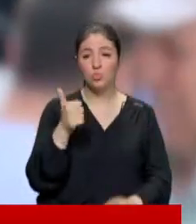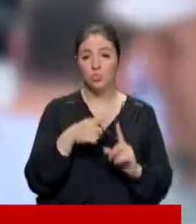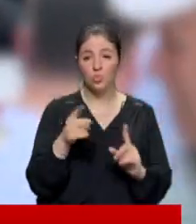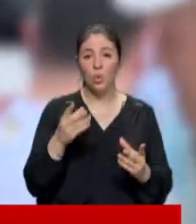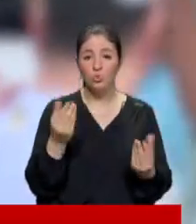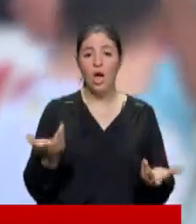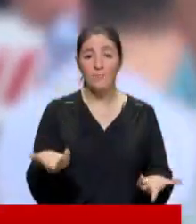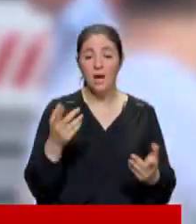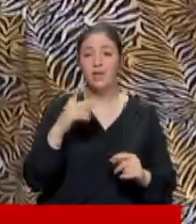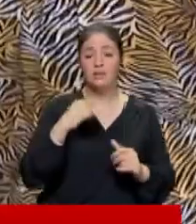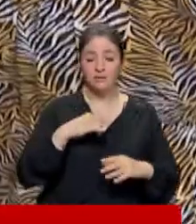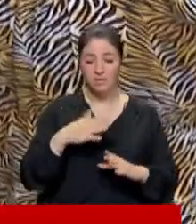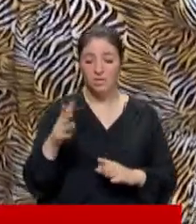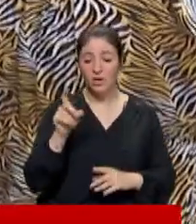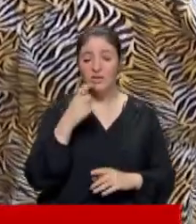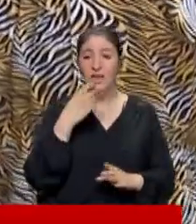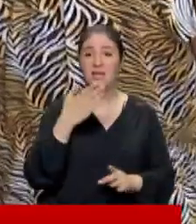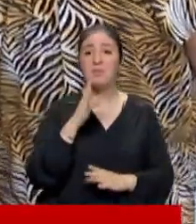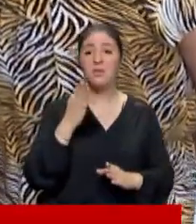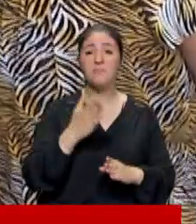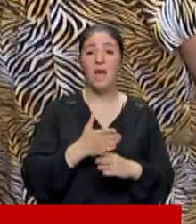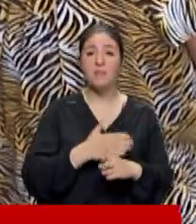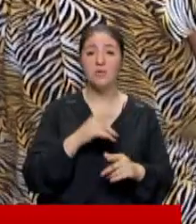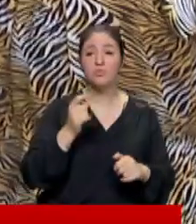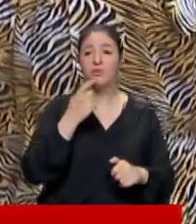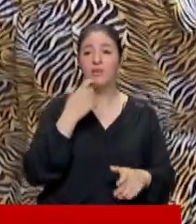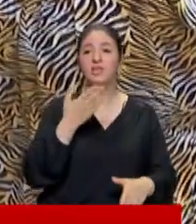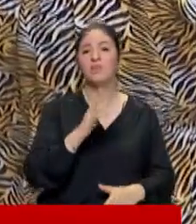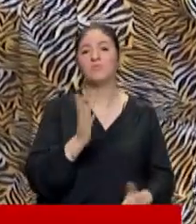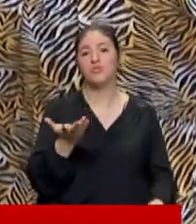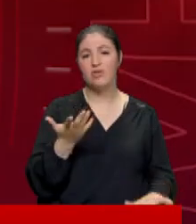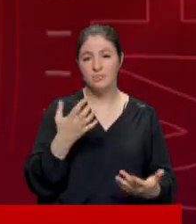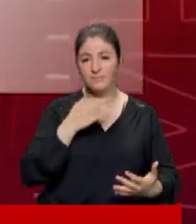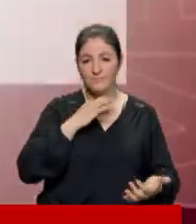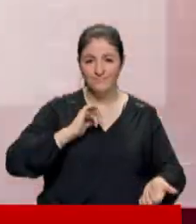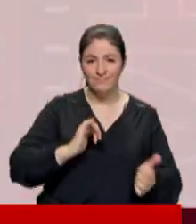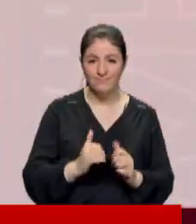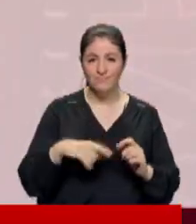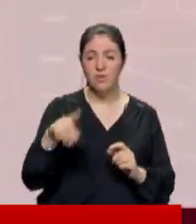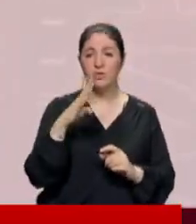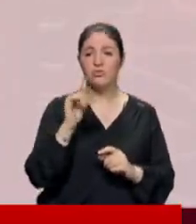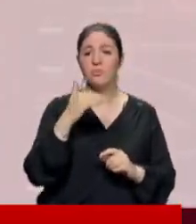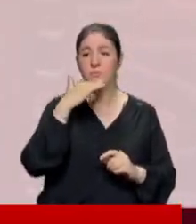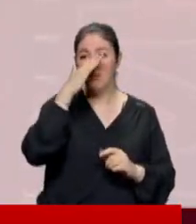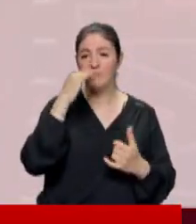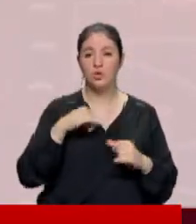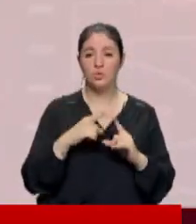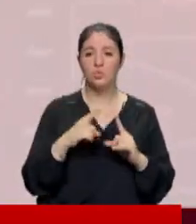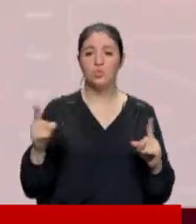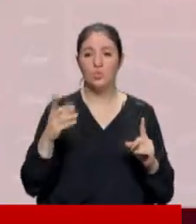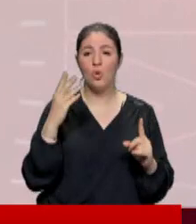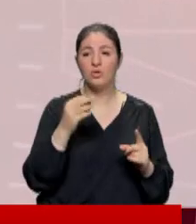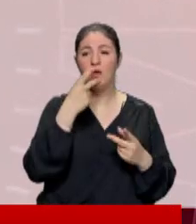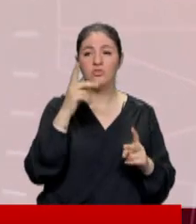uzadı ama tatil bir yana 10 yıldır gidemediği memleketine bu sene de gidemeyecek dar gelirli. 4 günlük bayram tatilinin uzatıldığını